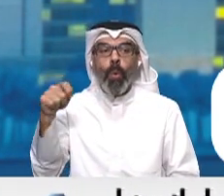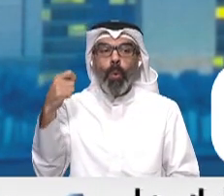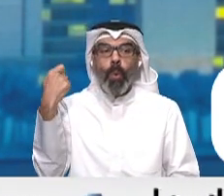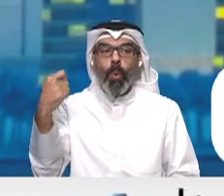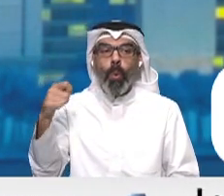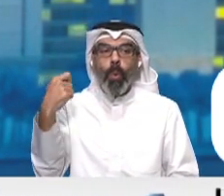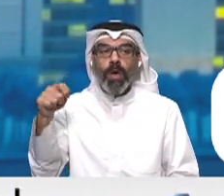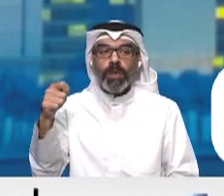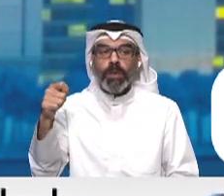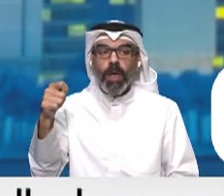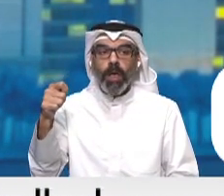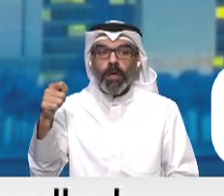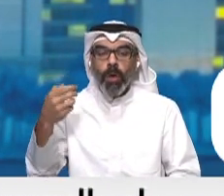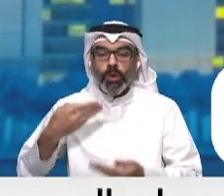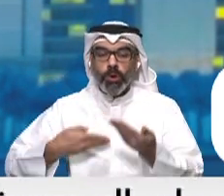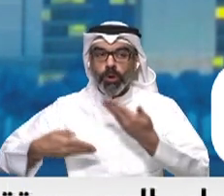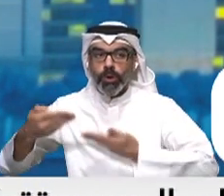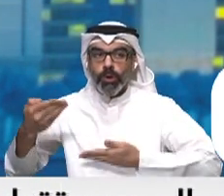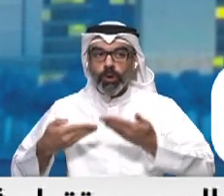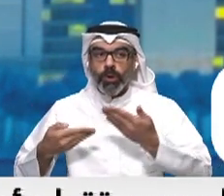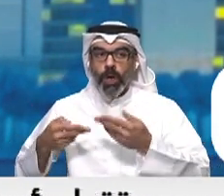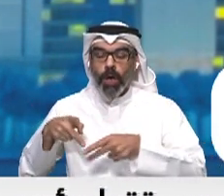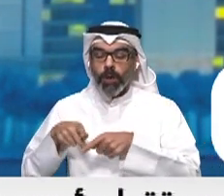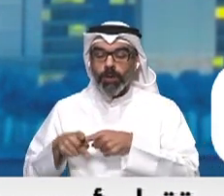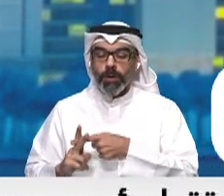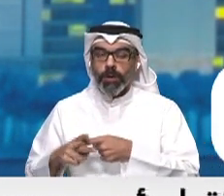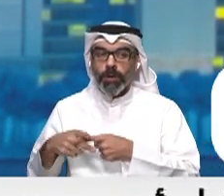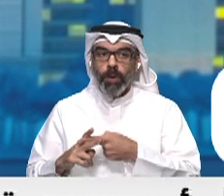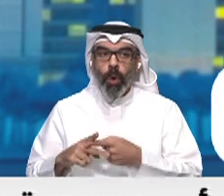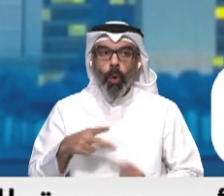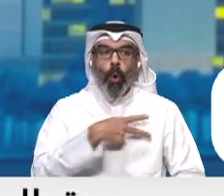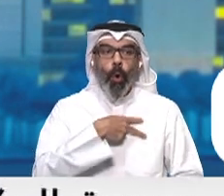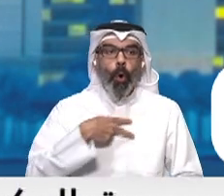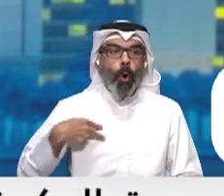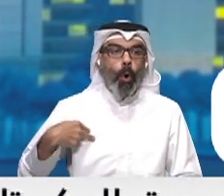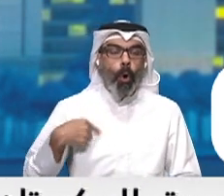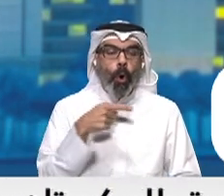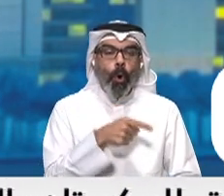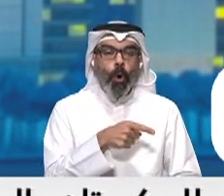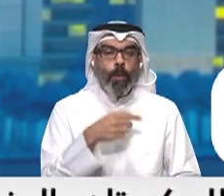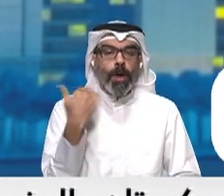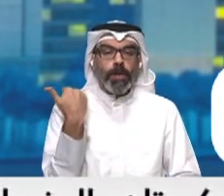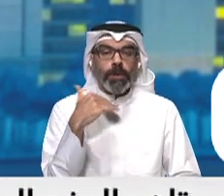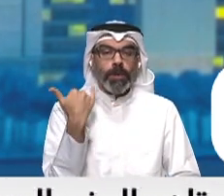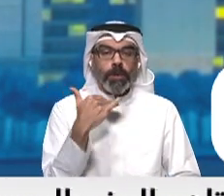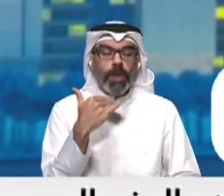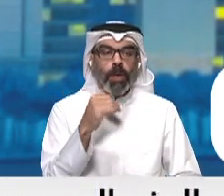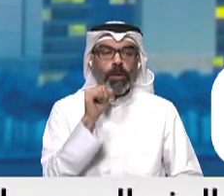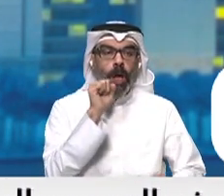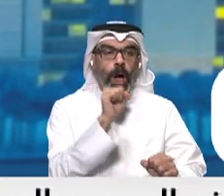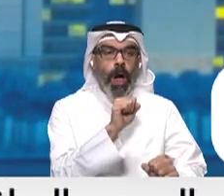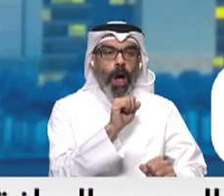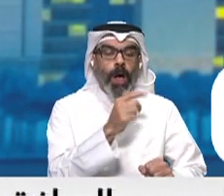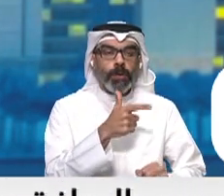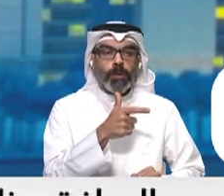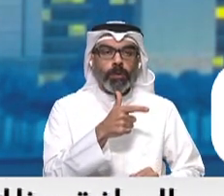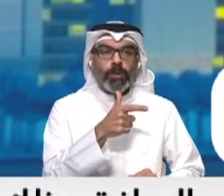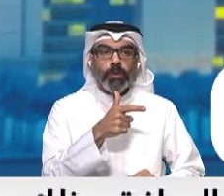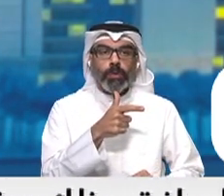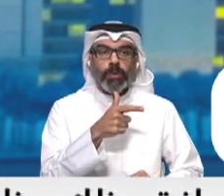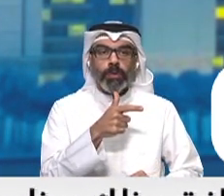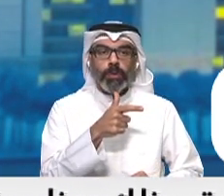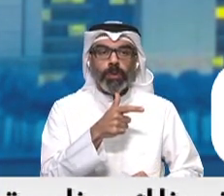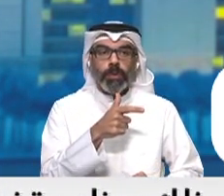العسكر وزير التجاره والصناعه وعن حكومه جمهوريه طاجكستان معالي السيد سراج الدين مهر